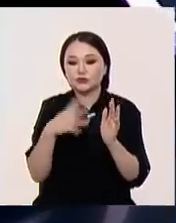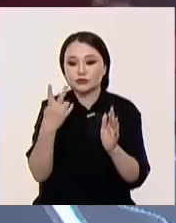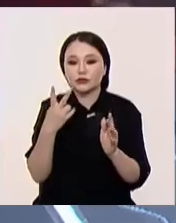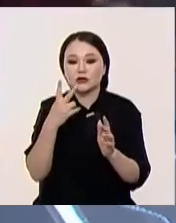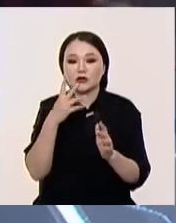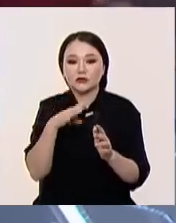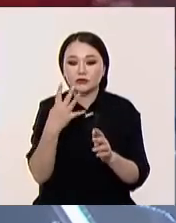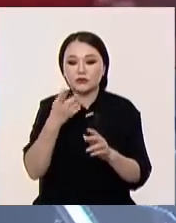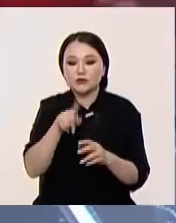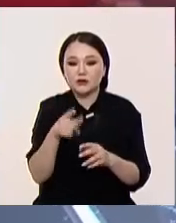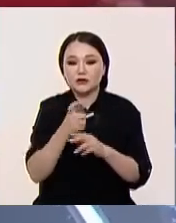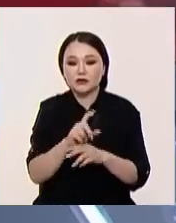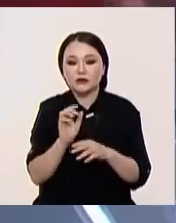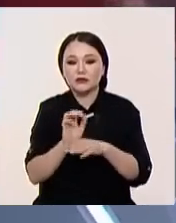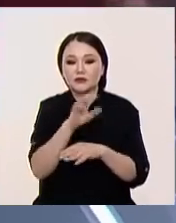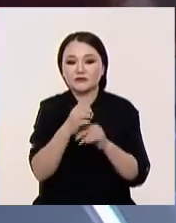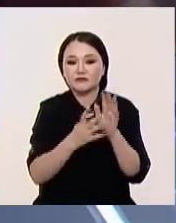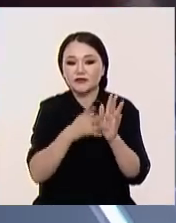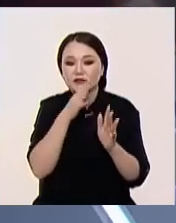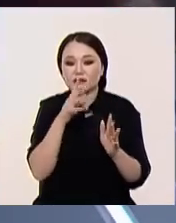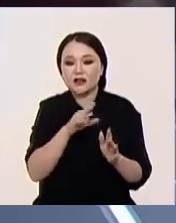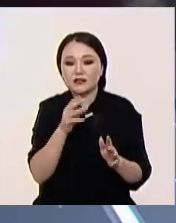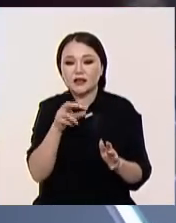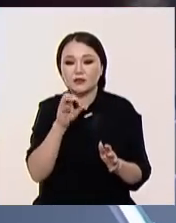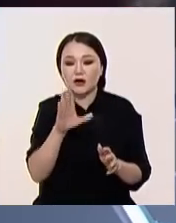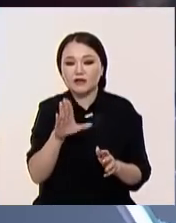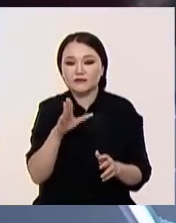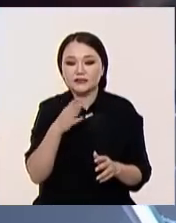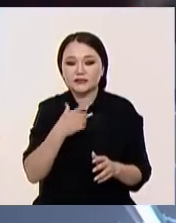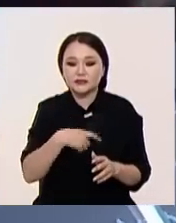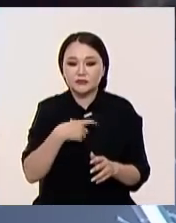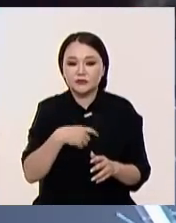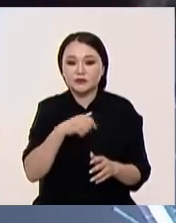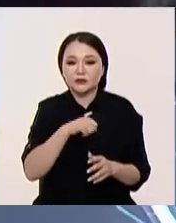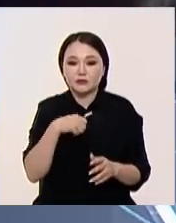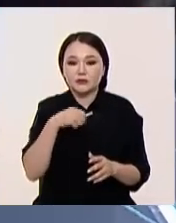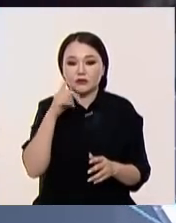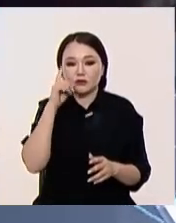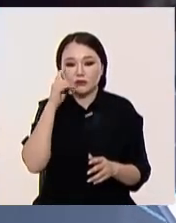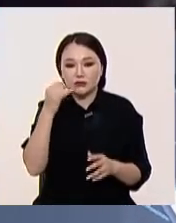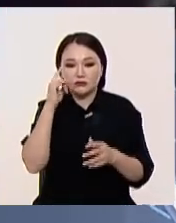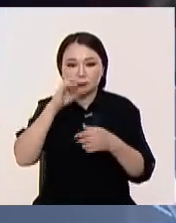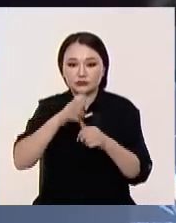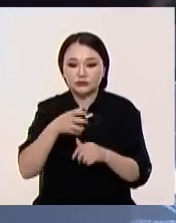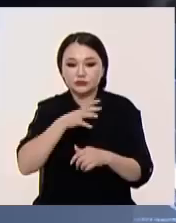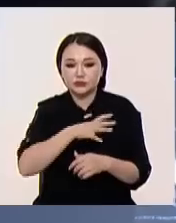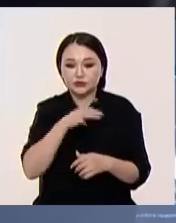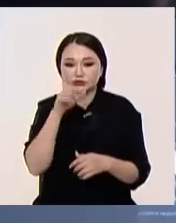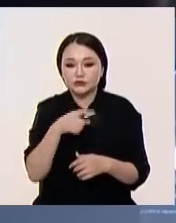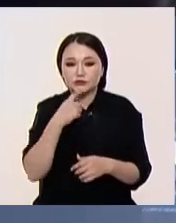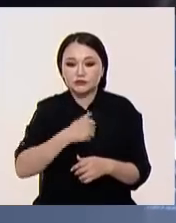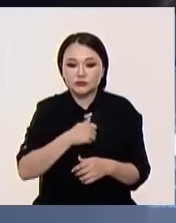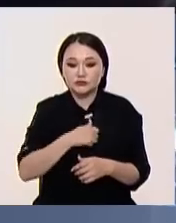алдындағы борышын өтеуге барған 19 жастағы Талғат Айтмұханов өз-өзімен сөйлесіп сандырақтайтын жағдайға түскен. Сарбаздың